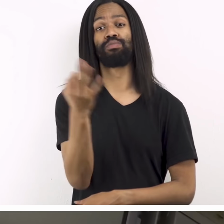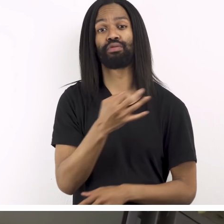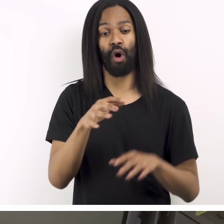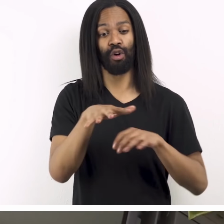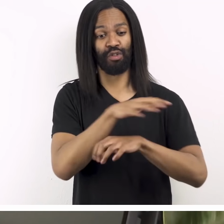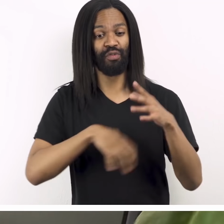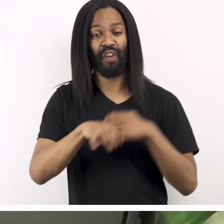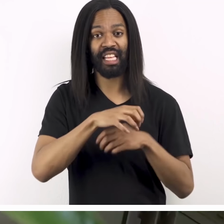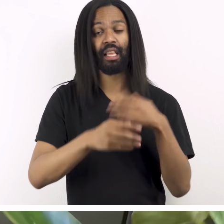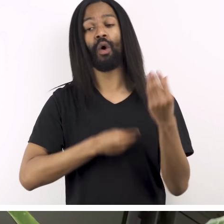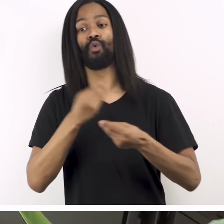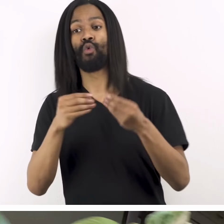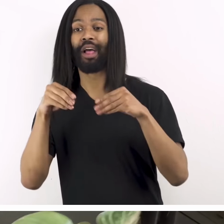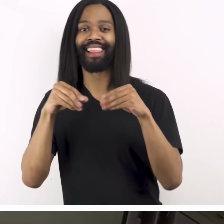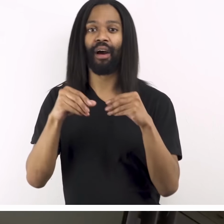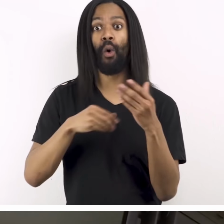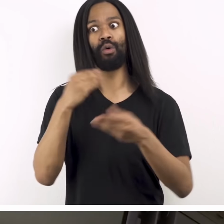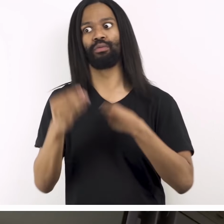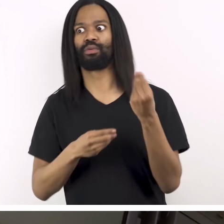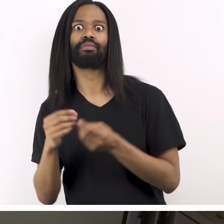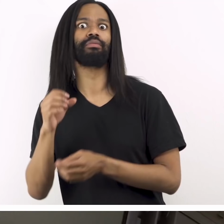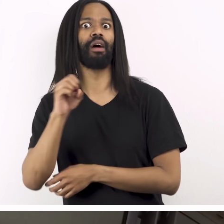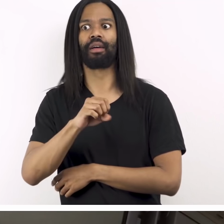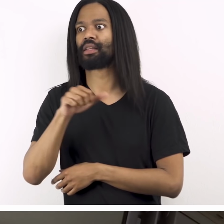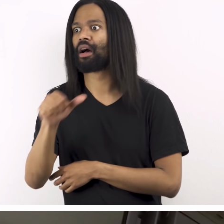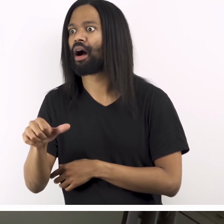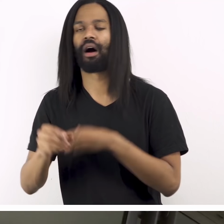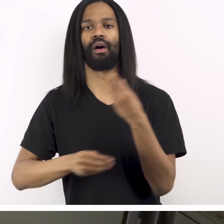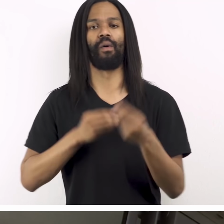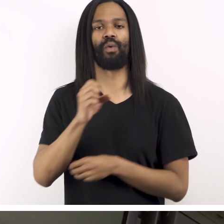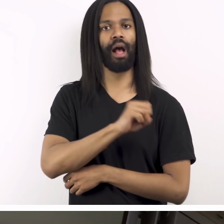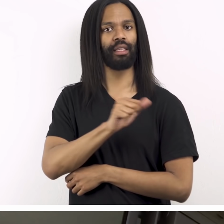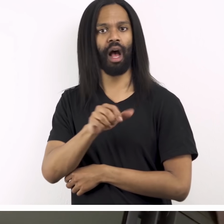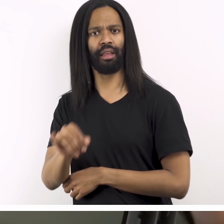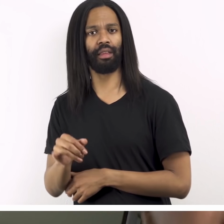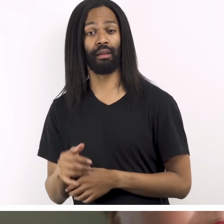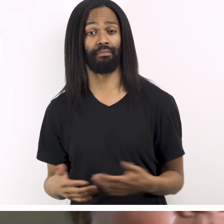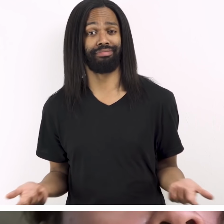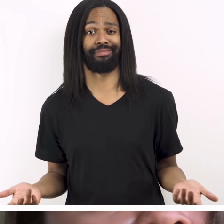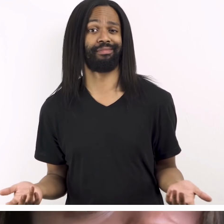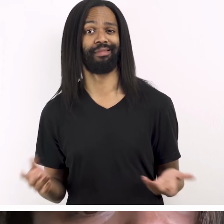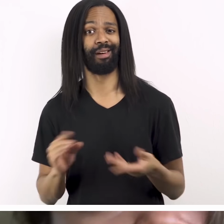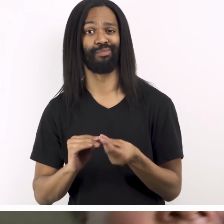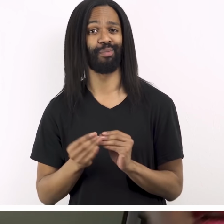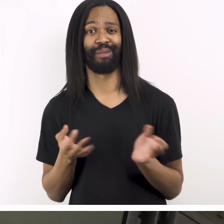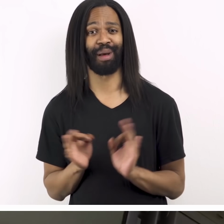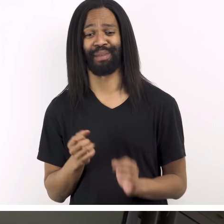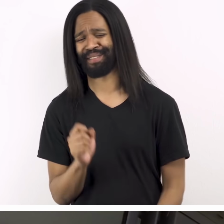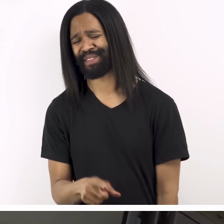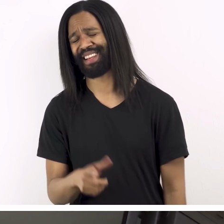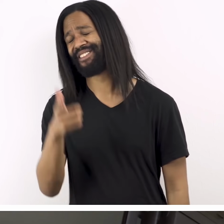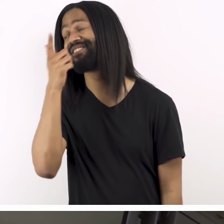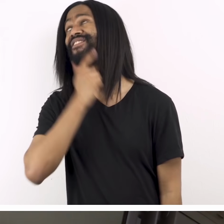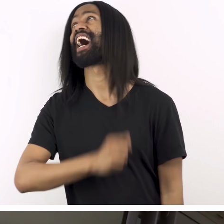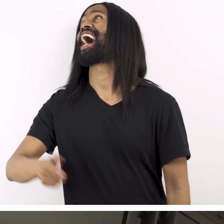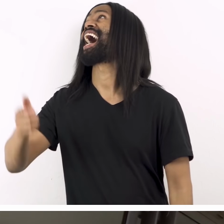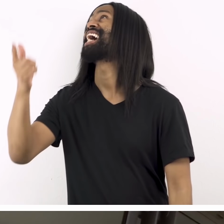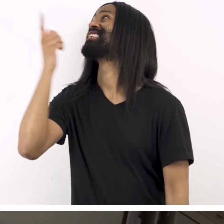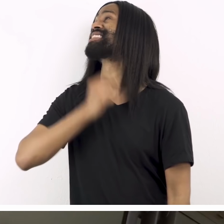full sphène comme ici, ou du terreau, ou le substrat racé, ou la racée intermédiaire. On n'a pas de souci avec elle. Elle est